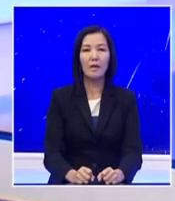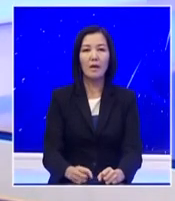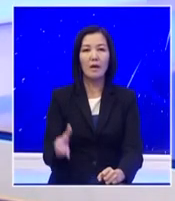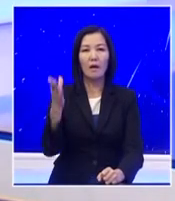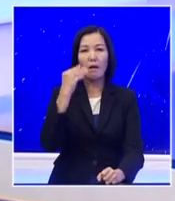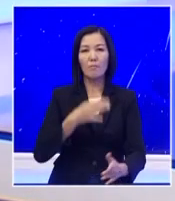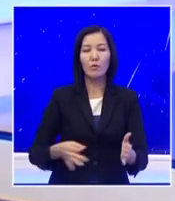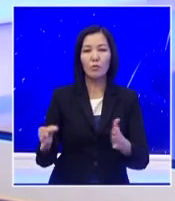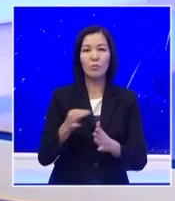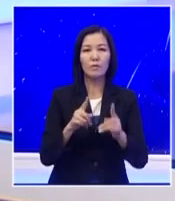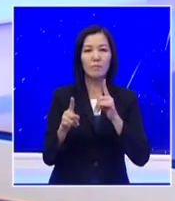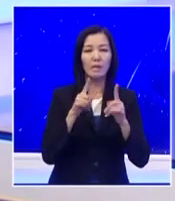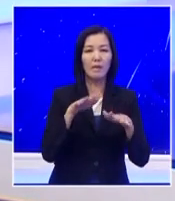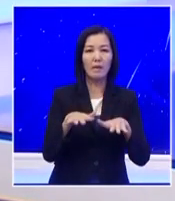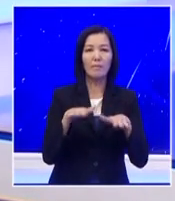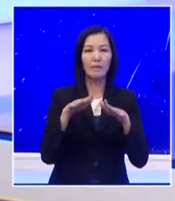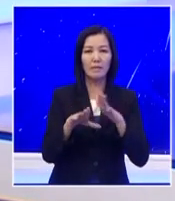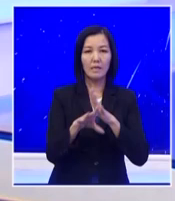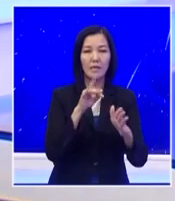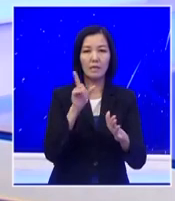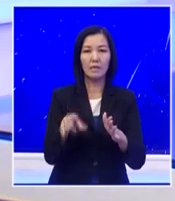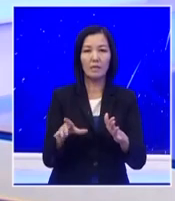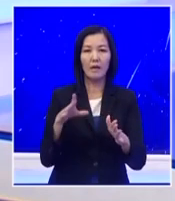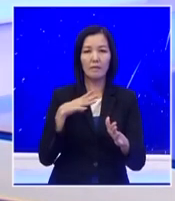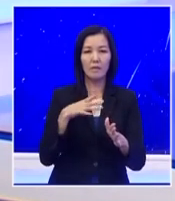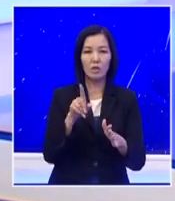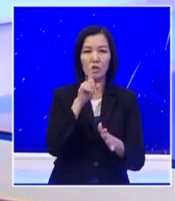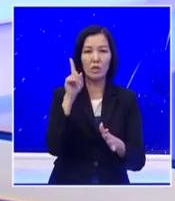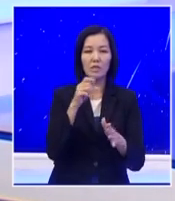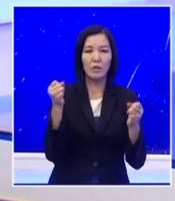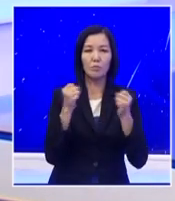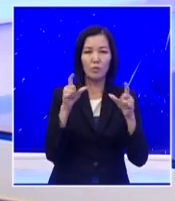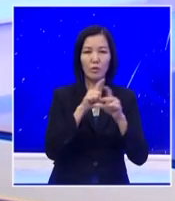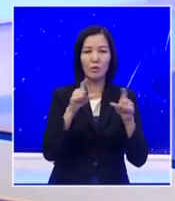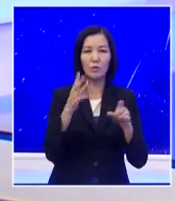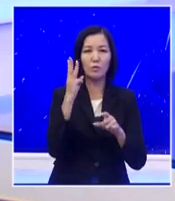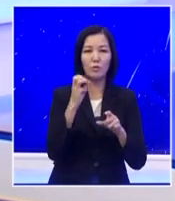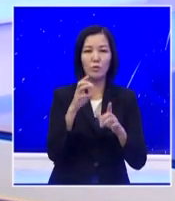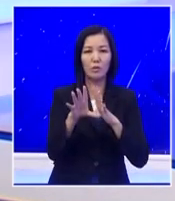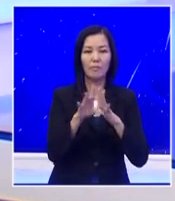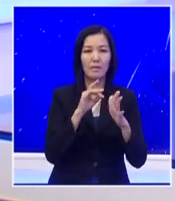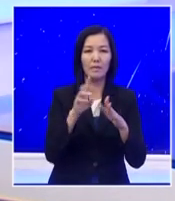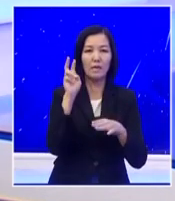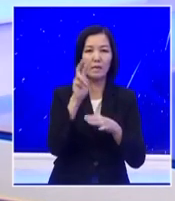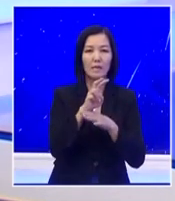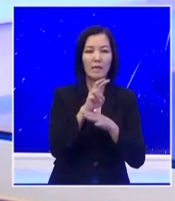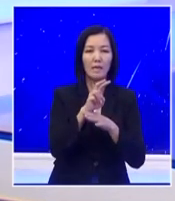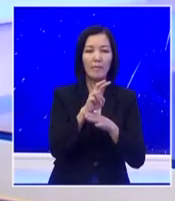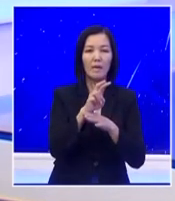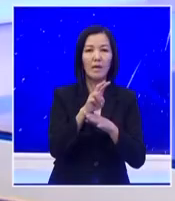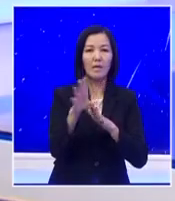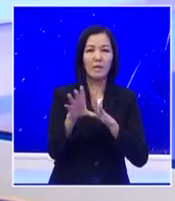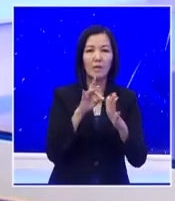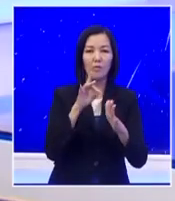Жетісулықтар да парламент сенатының депутатын таңдады. Жастар спорт кешенінде 300-ге жуық мәслихат депутаты келіп саяси науқанға